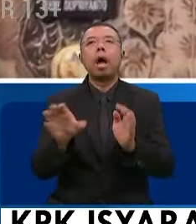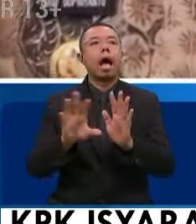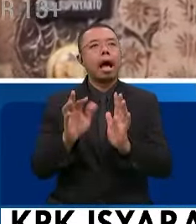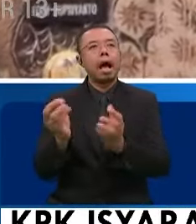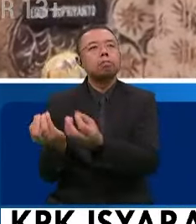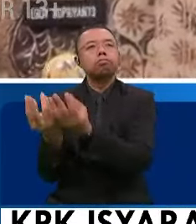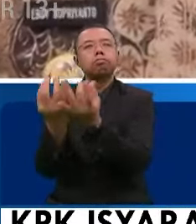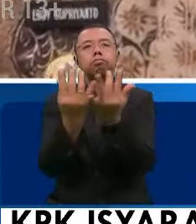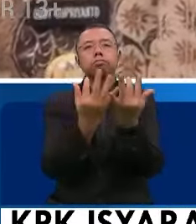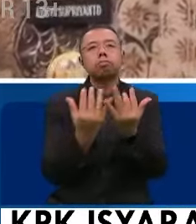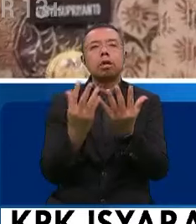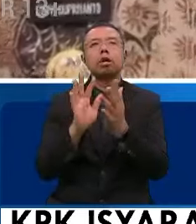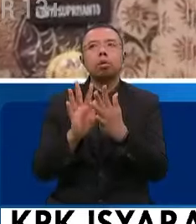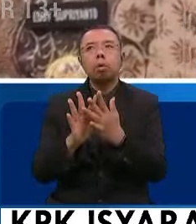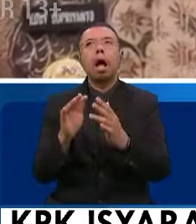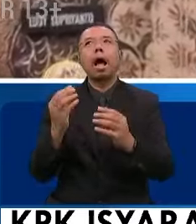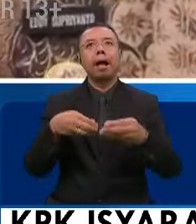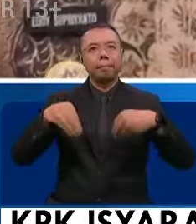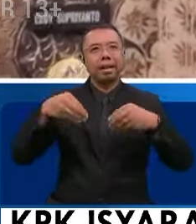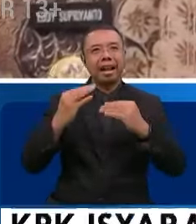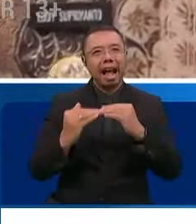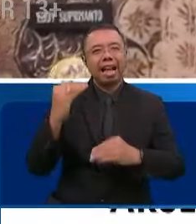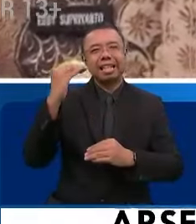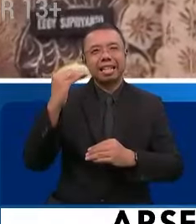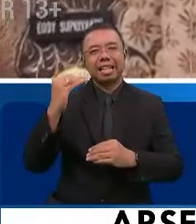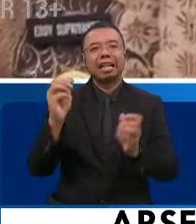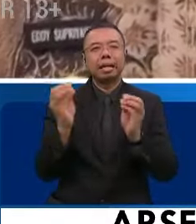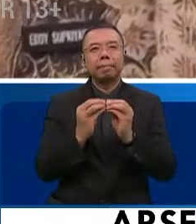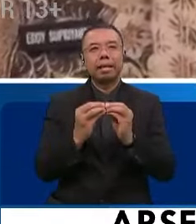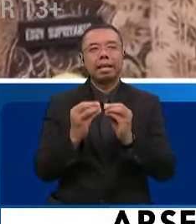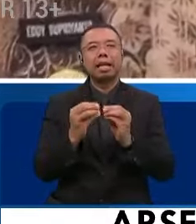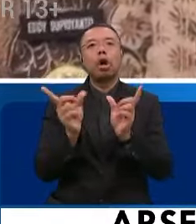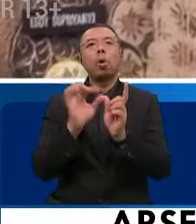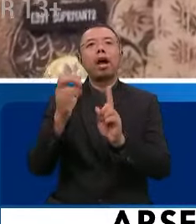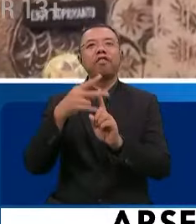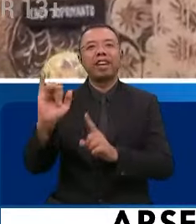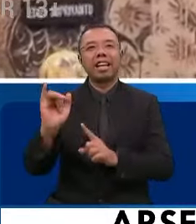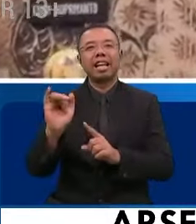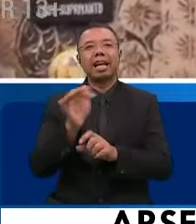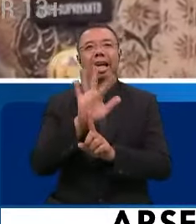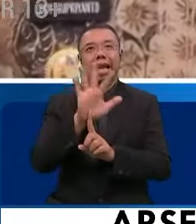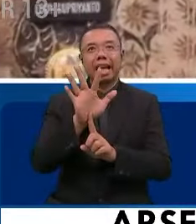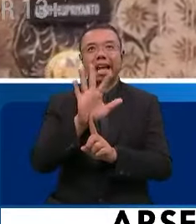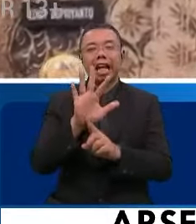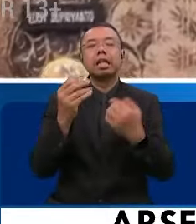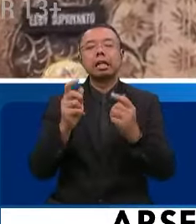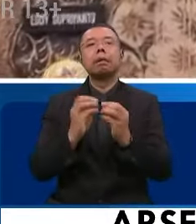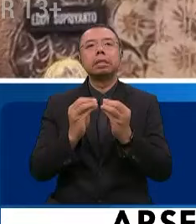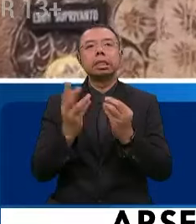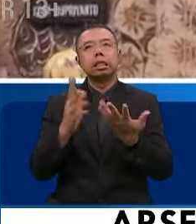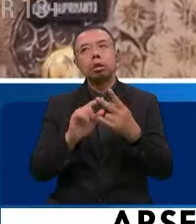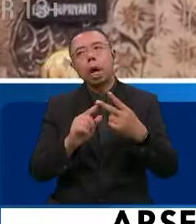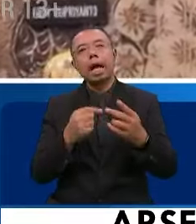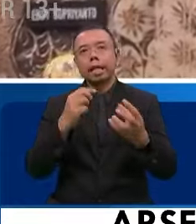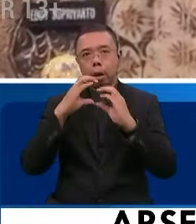melakukan peningkatan infrastruktur perdagangan dengan pemasangan WiFi gratis di lapak-lapak di UMKM. Juga kita melakukan komunikasi